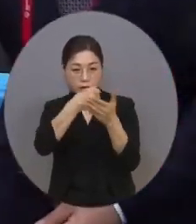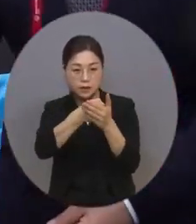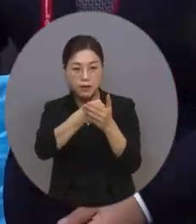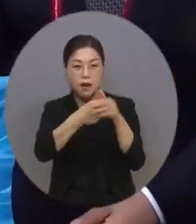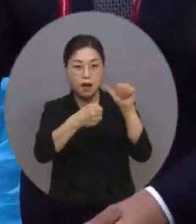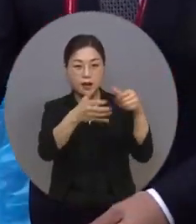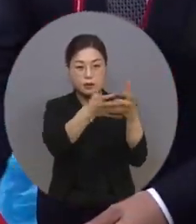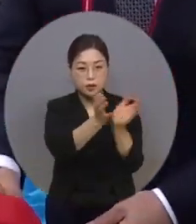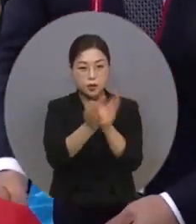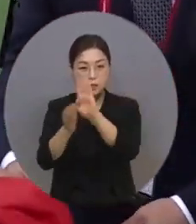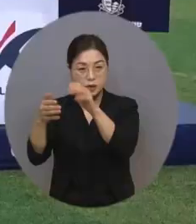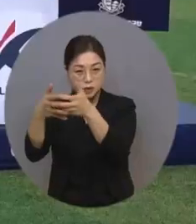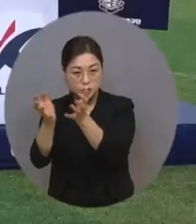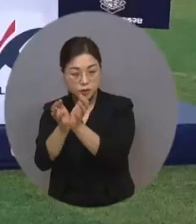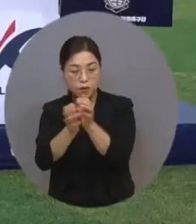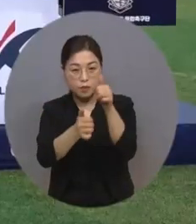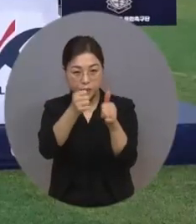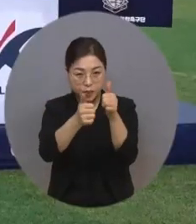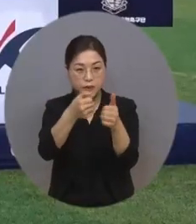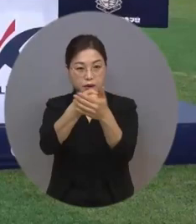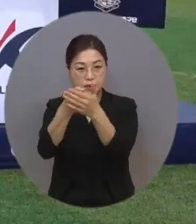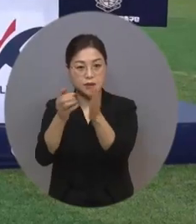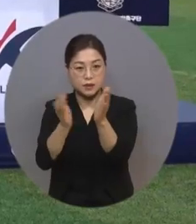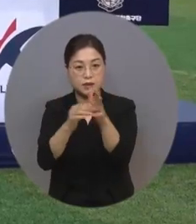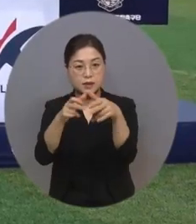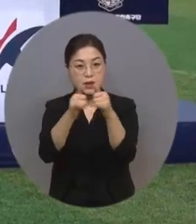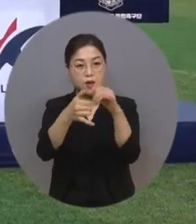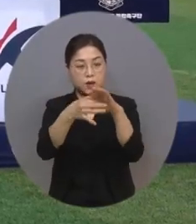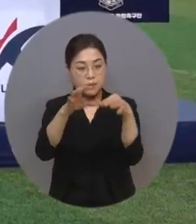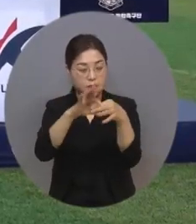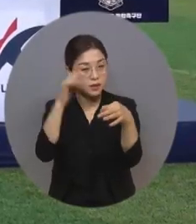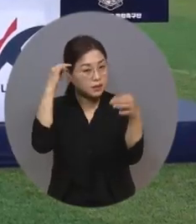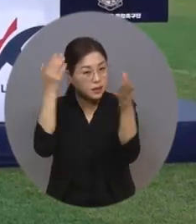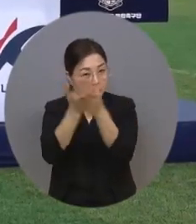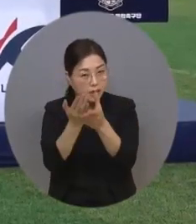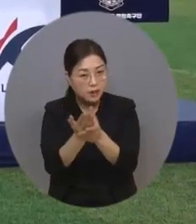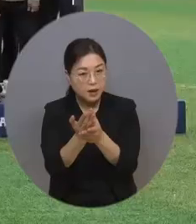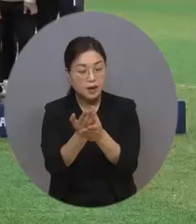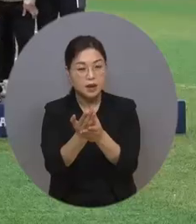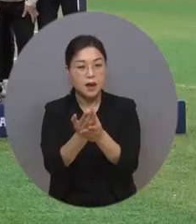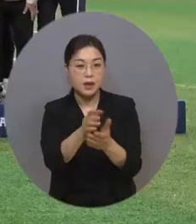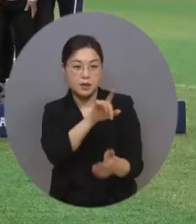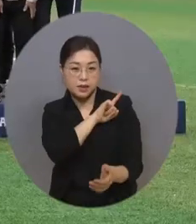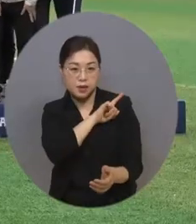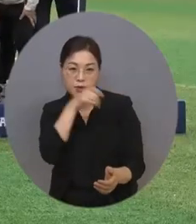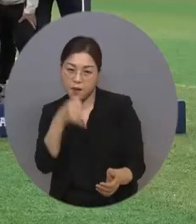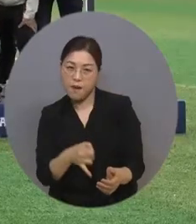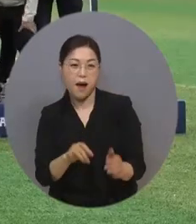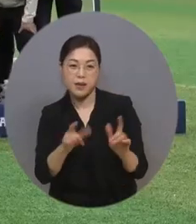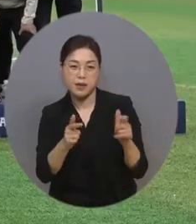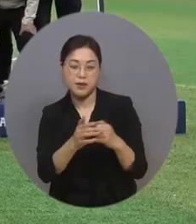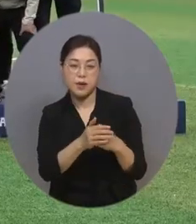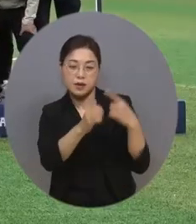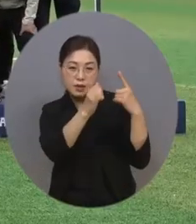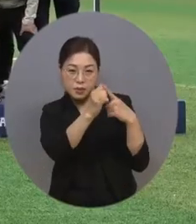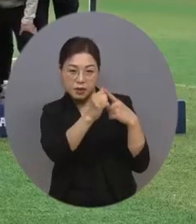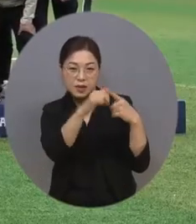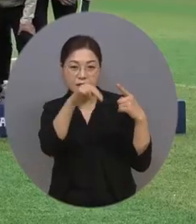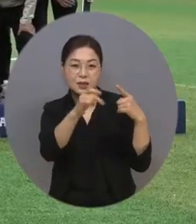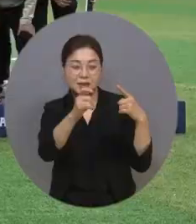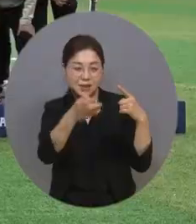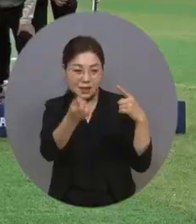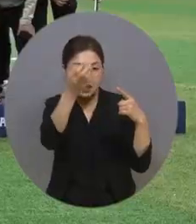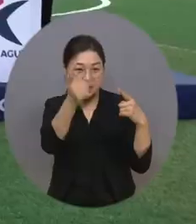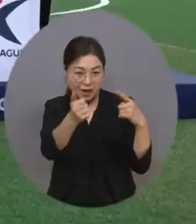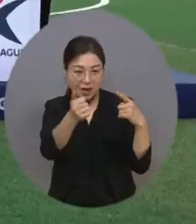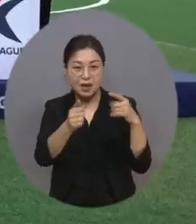B조리그 승강도 결정됐습니다. 스페셜올림픽의 정신에 맞춰 우승팀 꼴찌팀이 아닌 1위는 첫 번째 승리자, 다섯 번째 승리자로